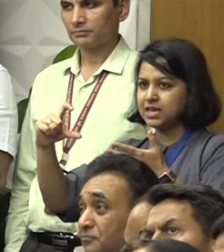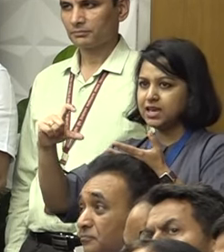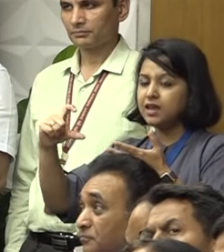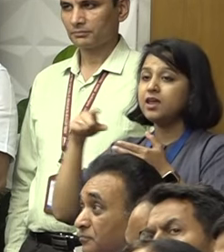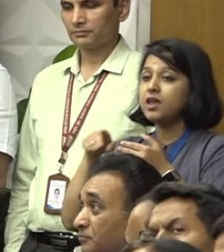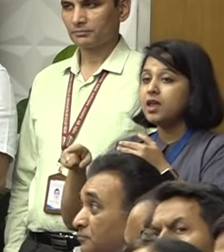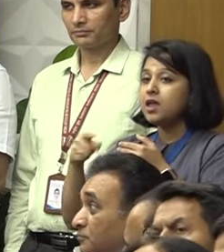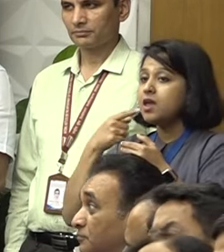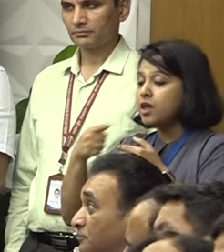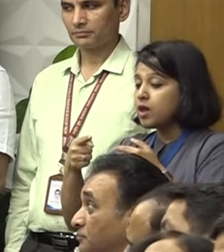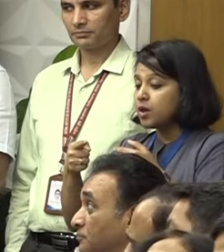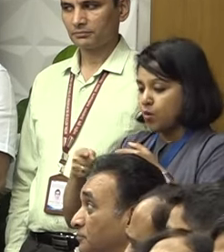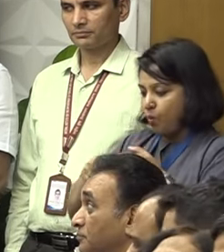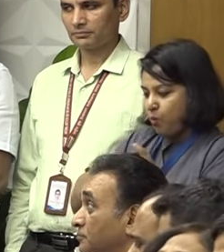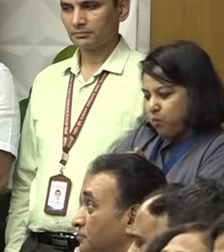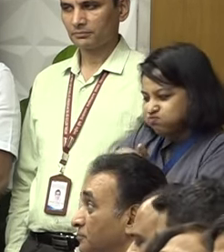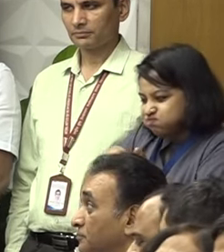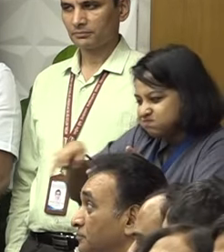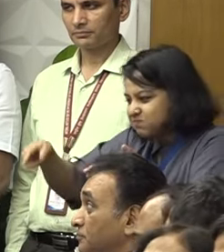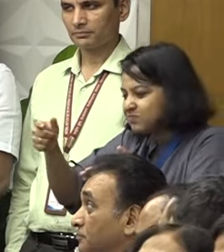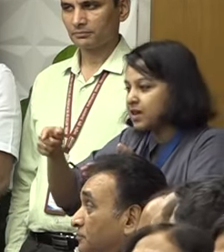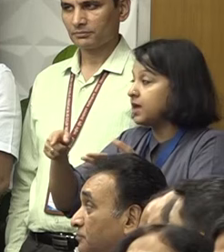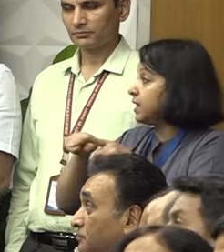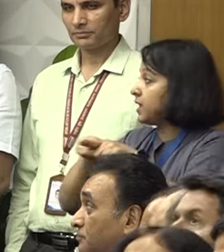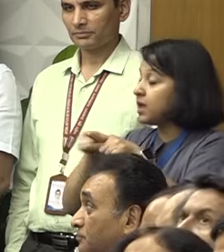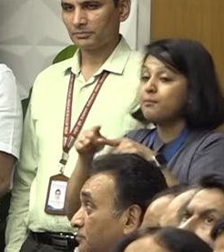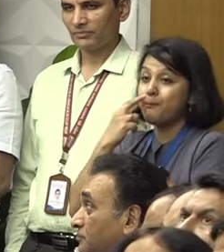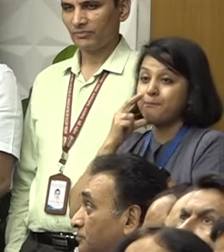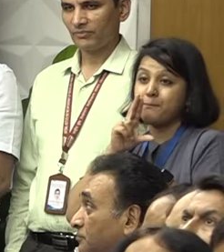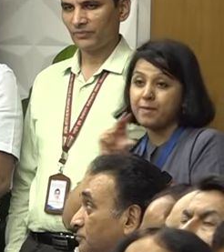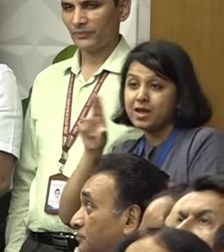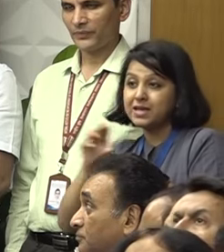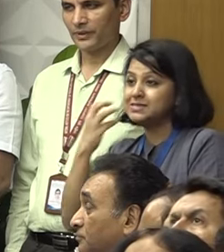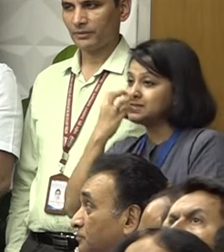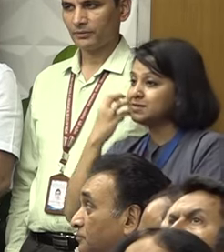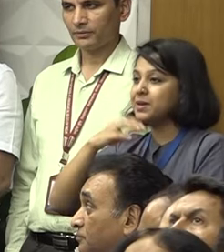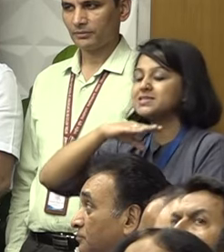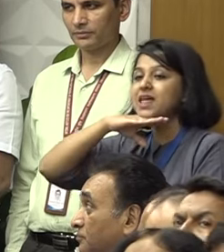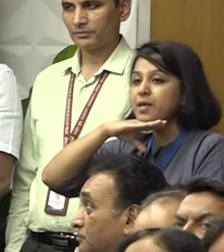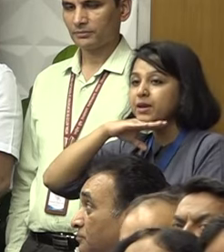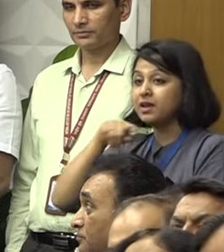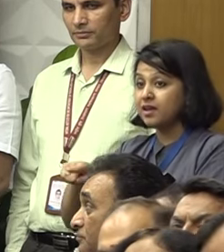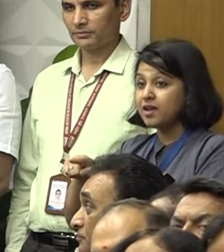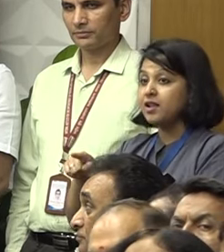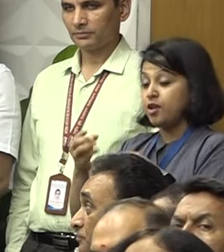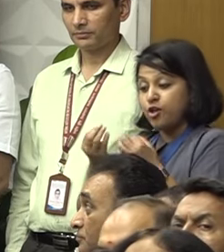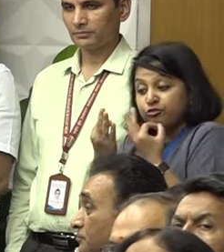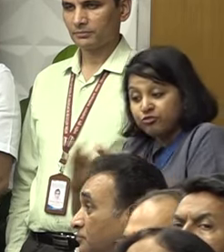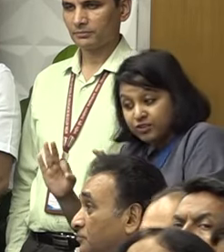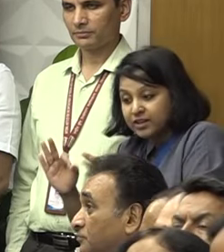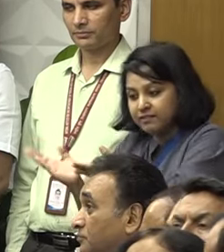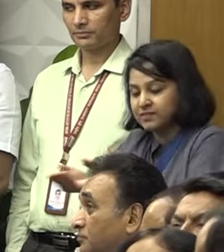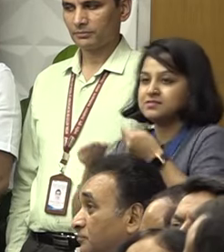वाक संबंधी दिव्यांगताओं को संबोधित करने के लिए स्पीच थेरेपी के लिए स्टेमुराई ऐप तक मुफ्त सुगमता प्रदान की